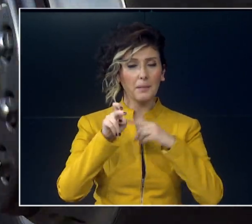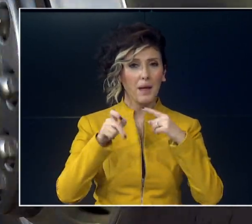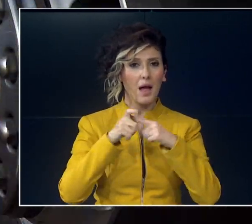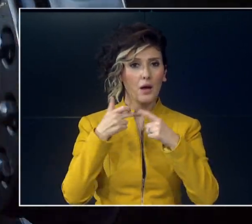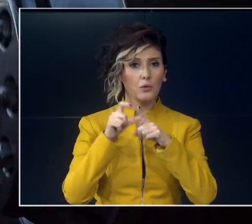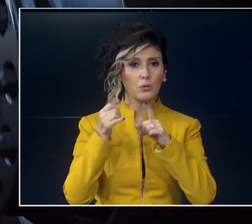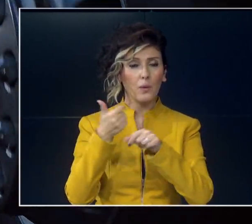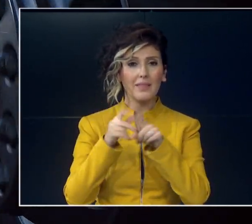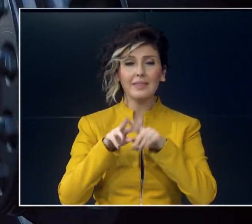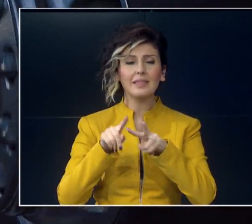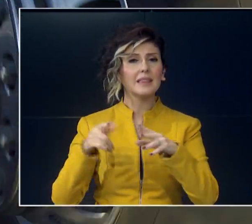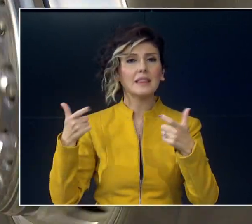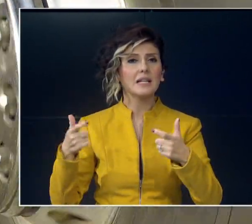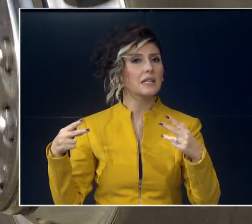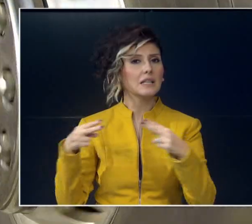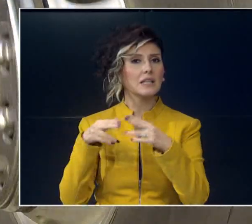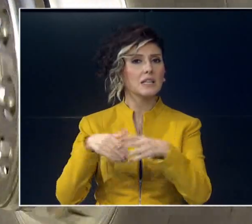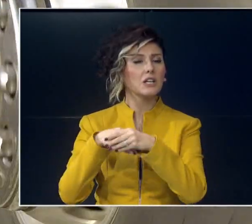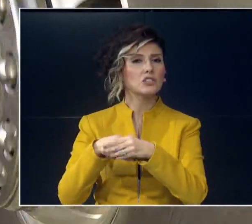Nerede? Cumhurbaşkanımızla